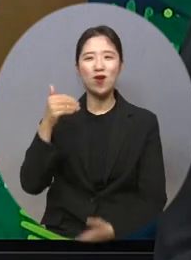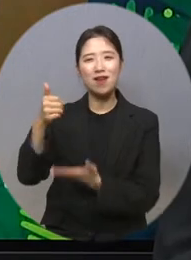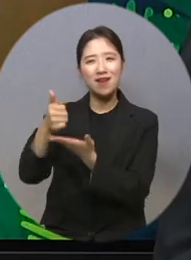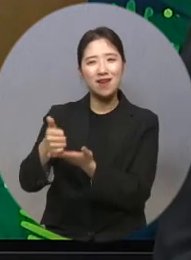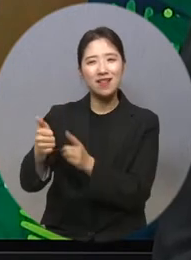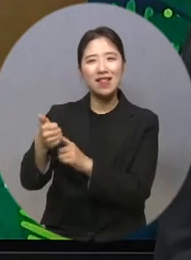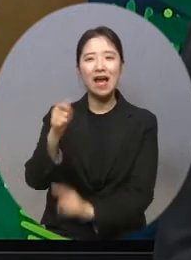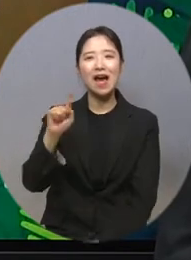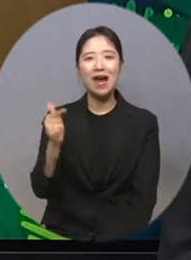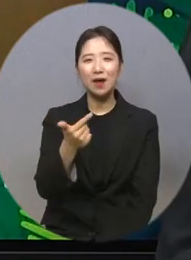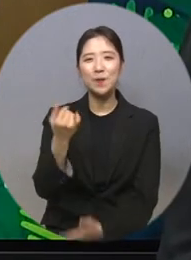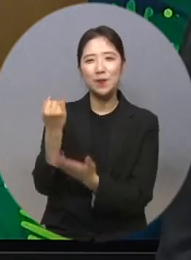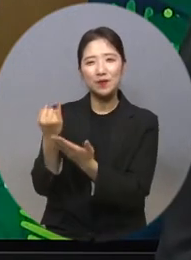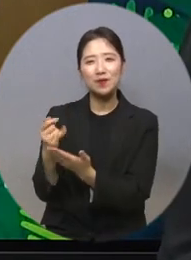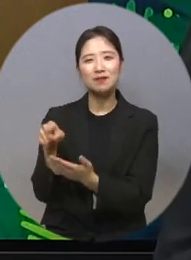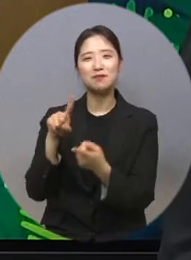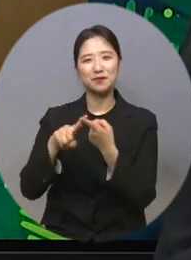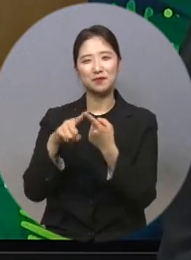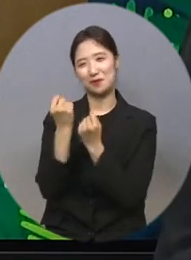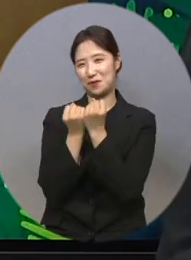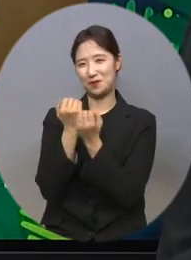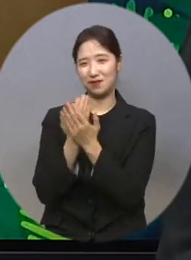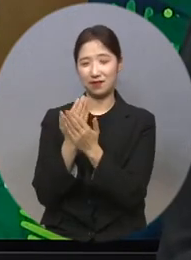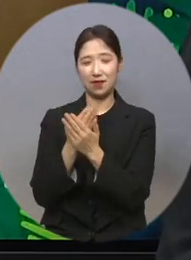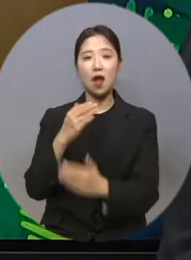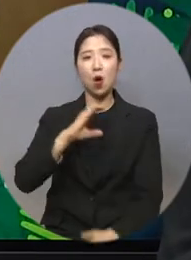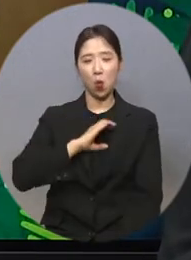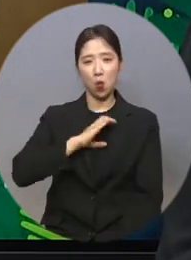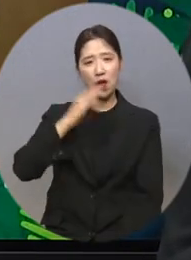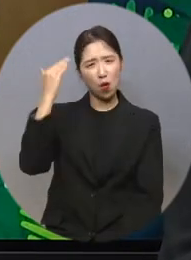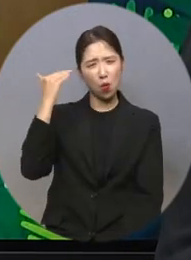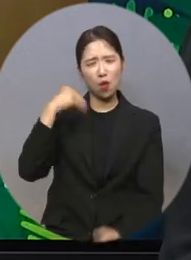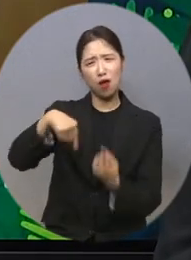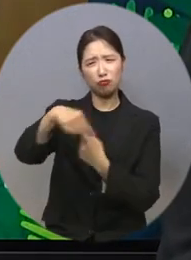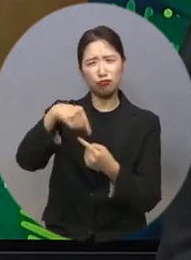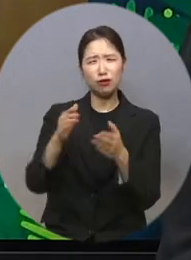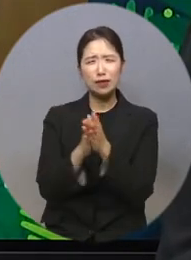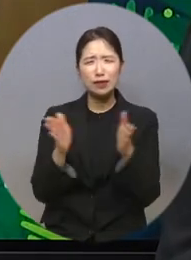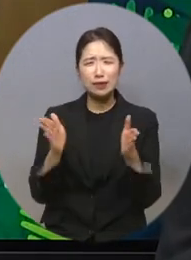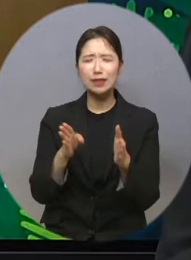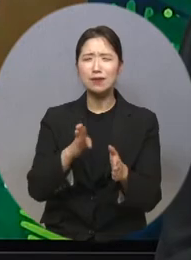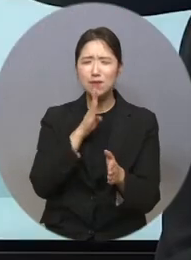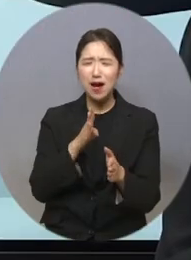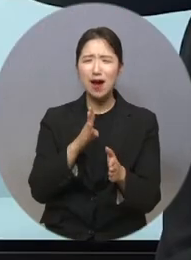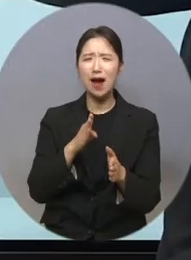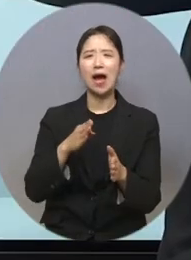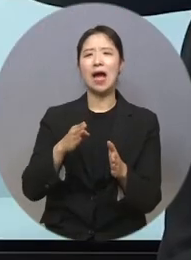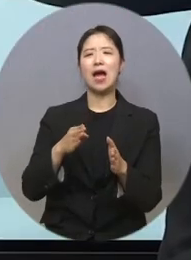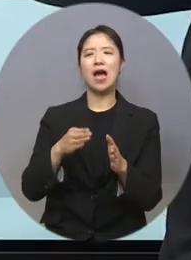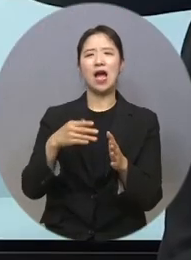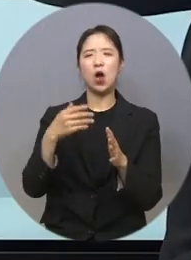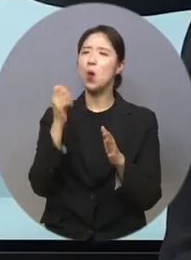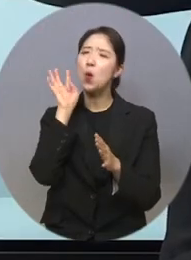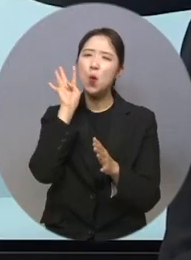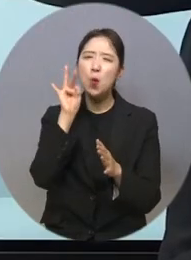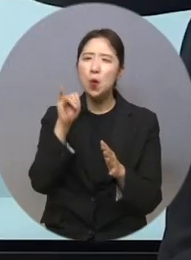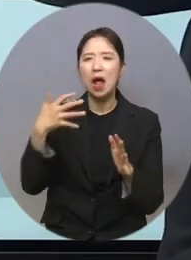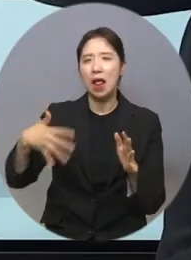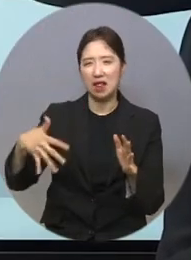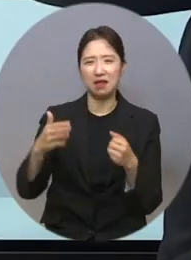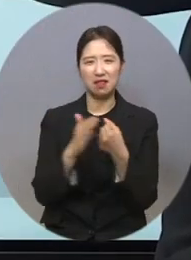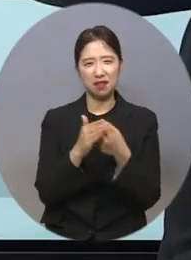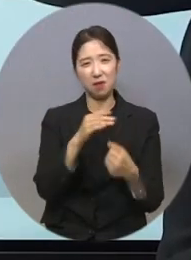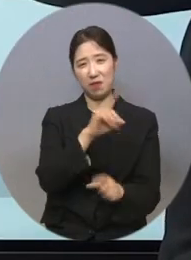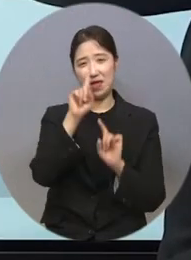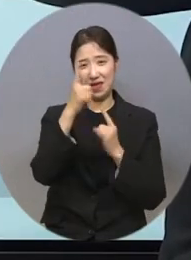같은데 아까도 근데 코다 코리아가 운영되고 본격적으로 한 게 얼마 안 됐다고 하셨잖아요. 그러니 우리 이보경님도 코다 용어를 안